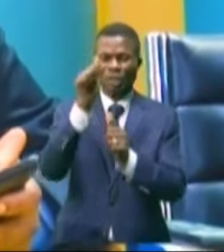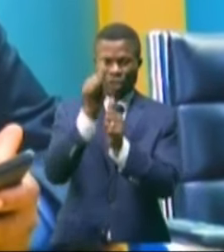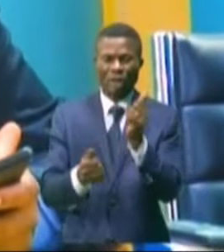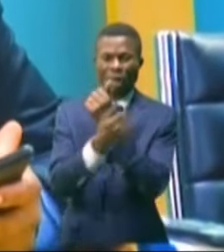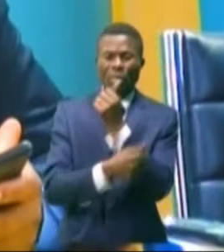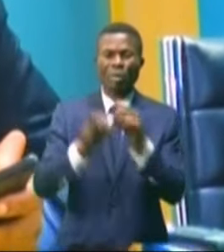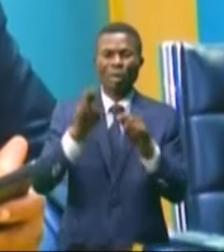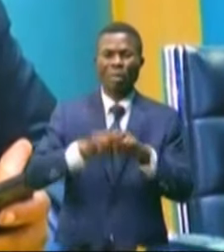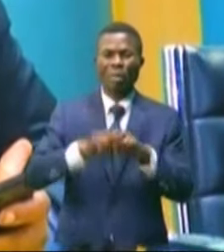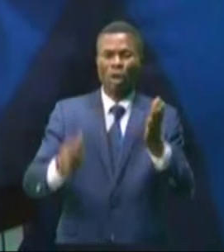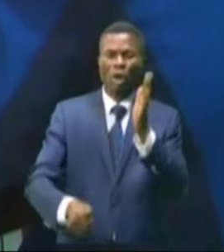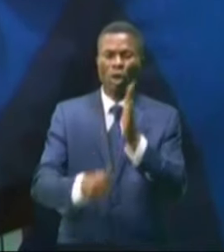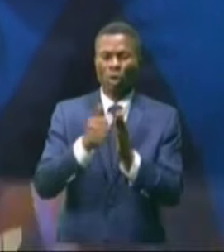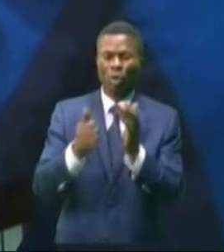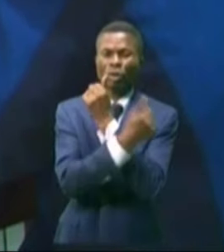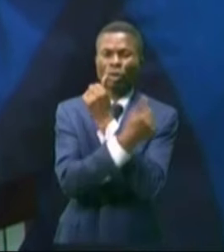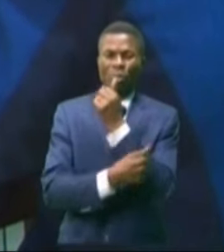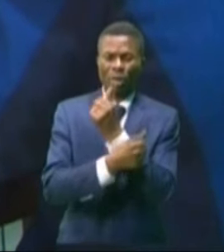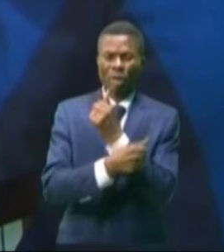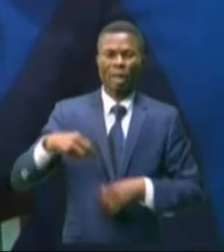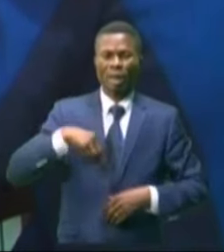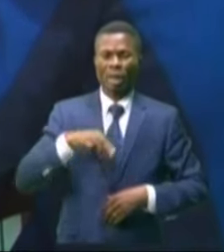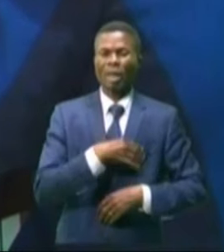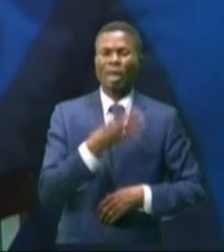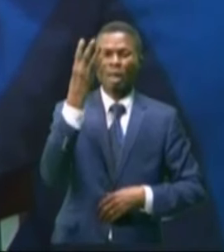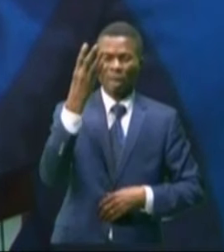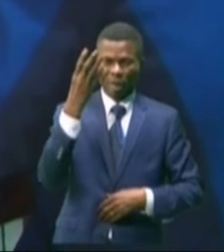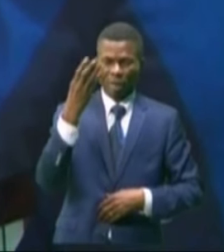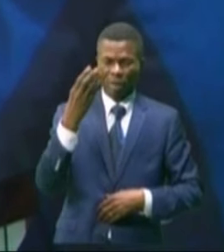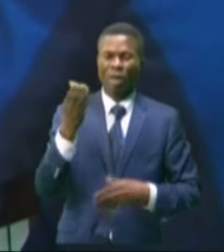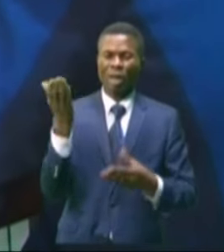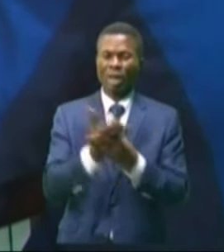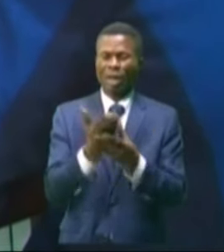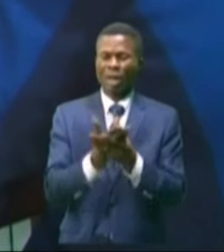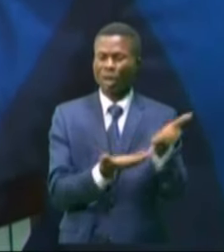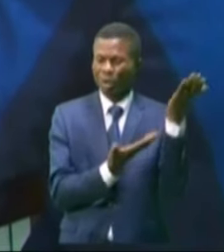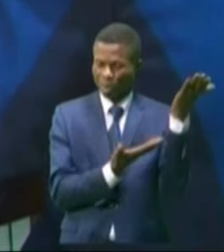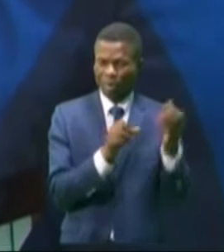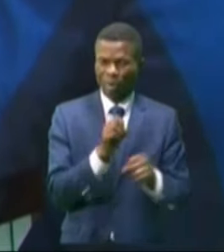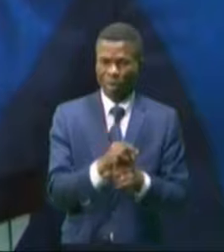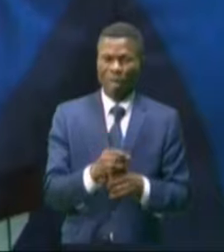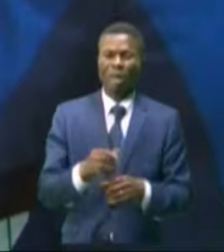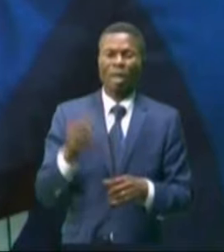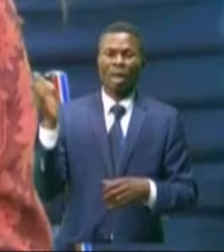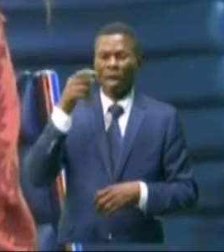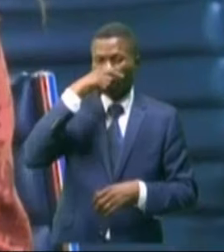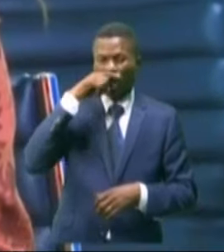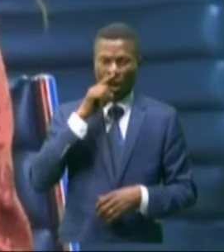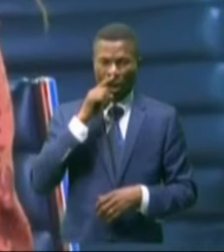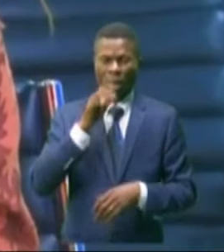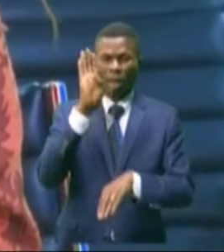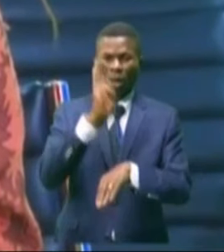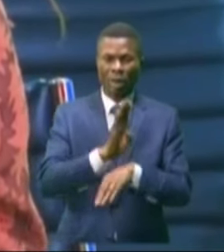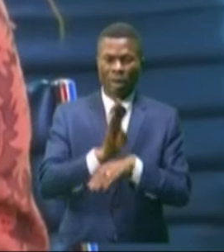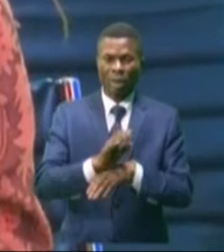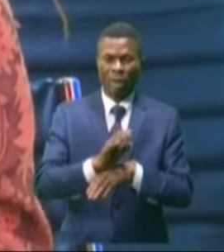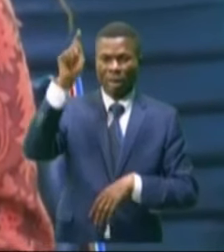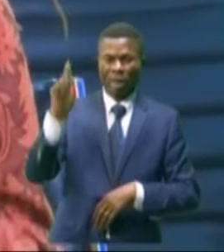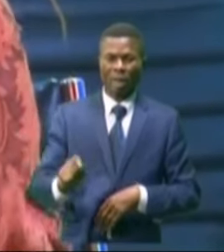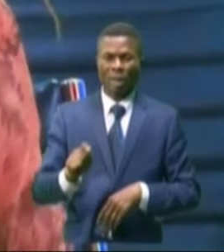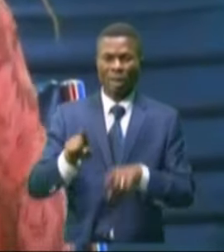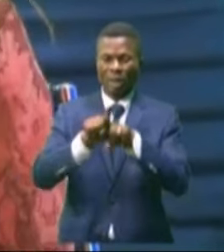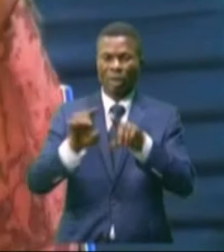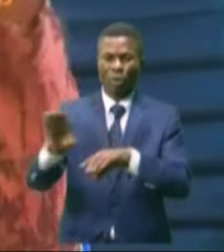les 11 États membres, 4 seulement, qui sont prêts avec leur feuille de route, à savoir le Gabon, le Congo-Brazza, le Tchad et le Cameroun.